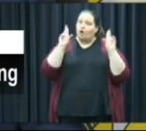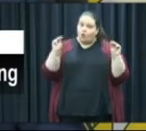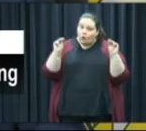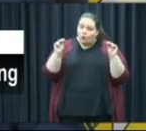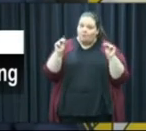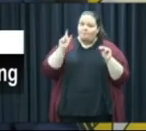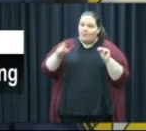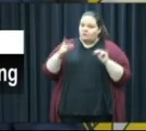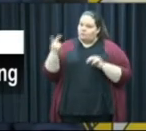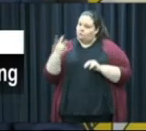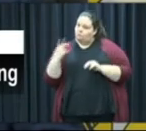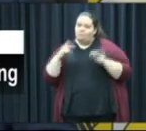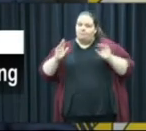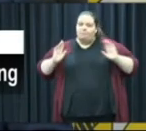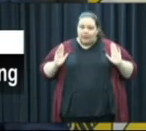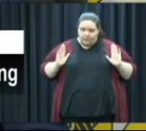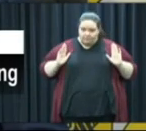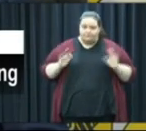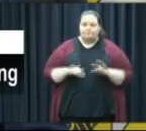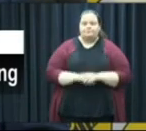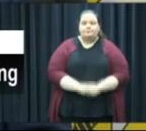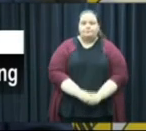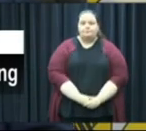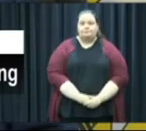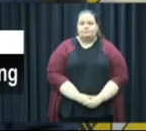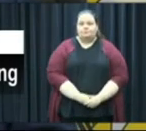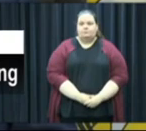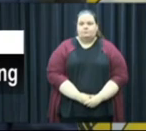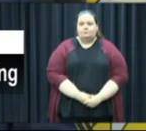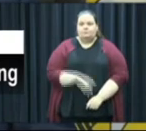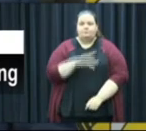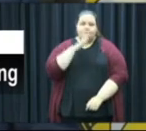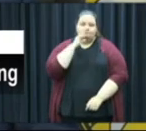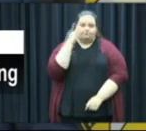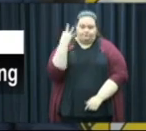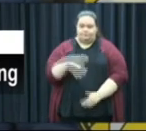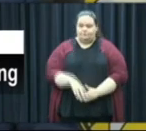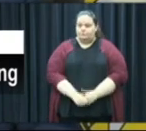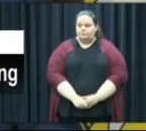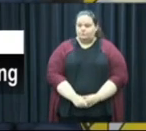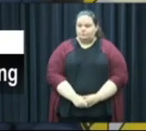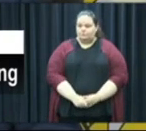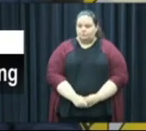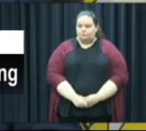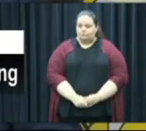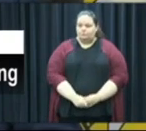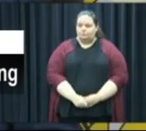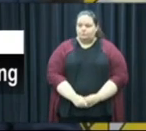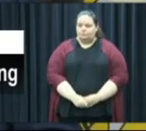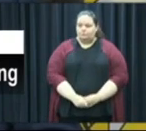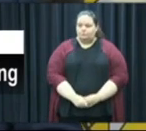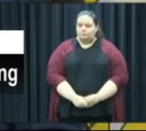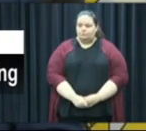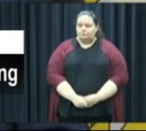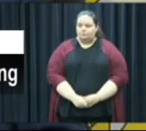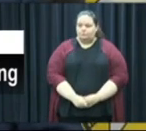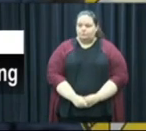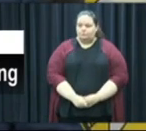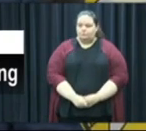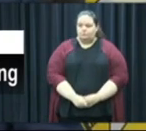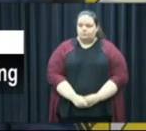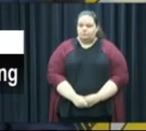autorisés sont les rencontres entre les deux ménages qui ont accepté de se rencontrer. Vous ne pourrez pas